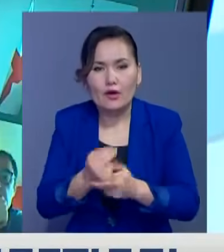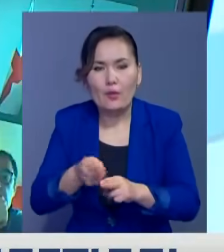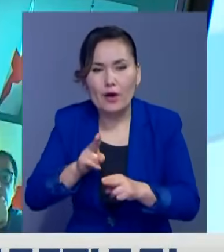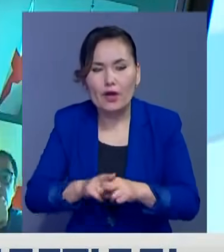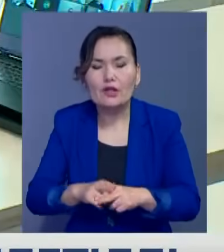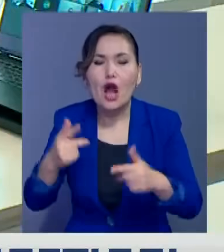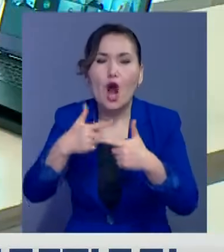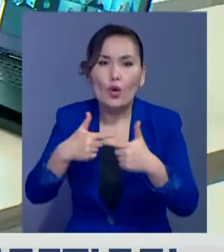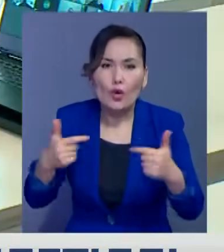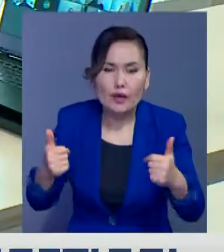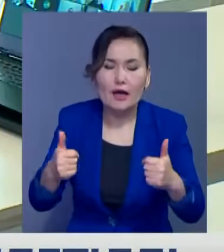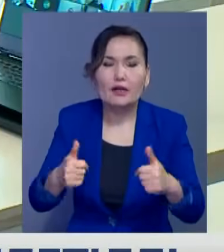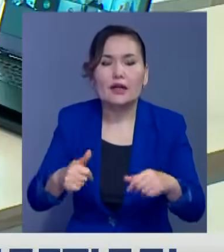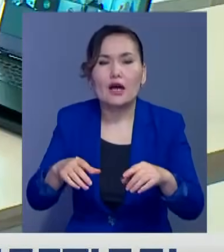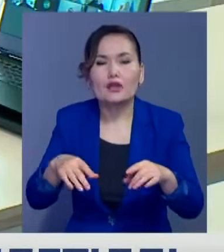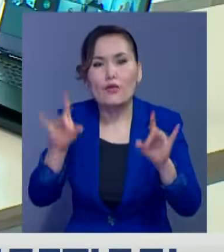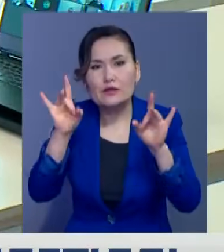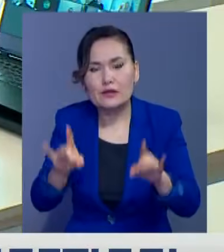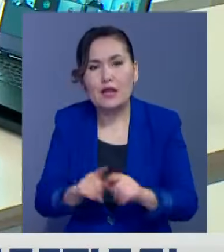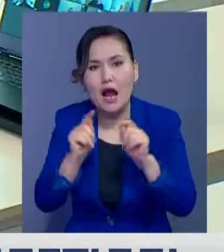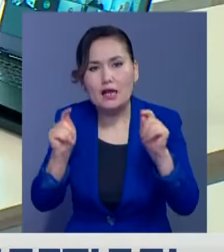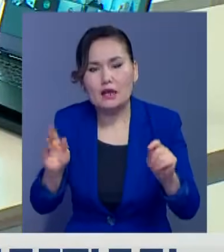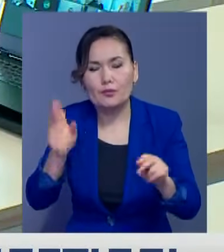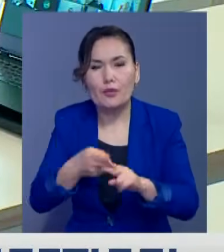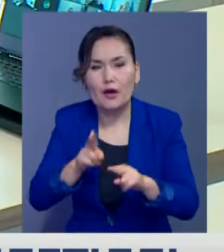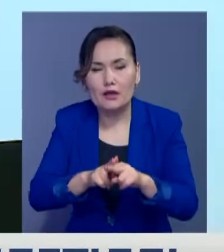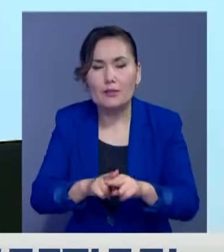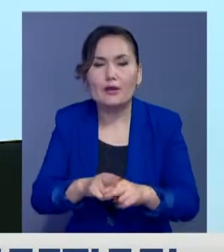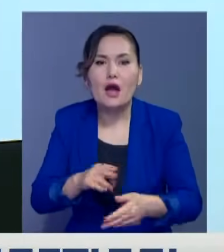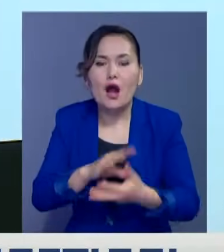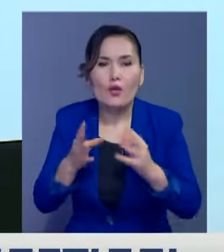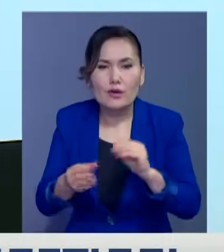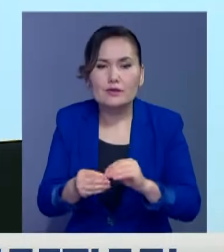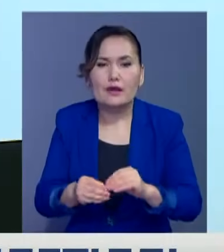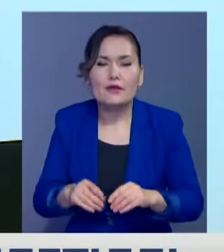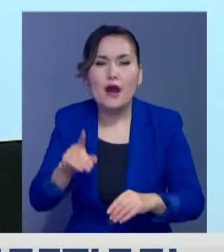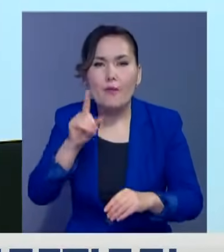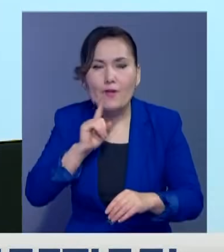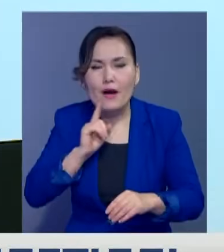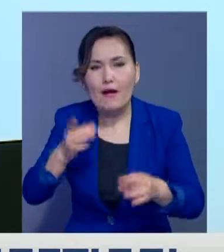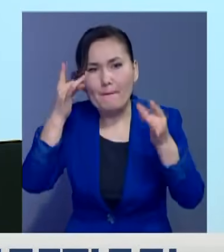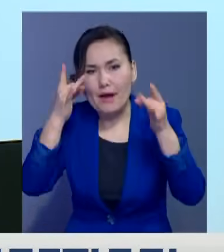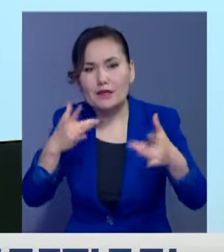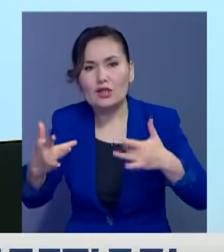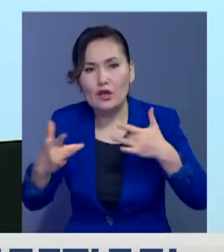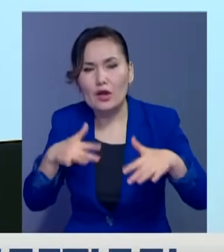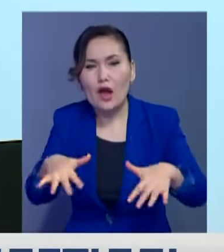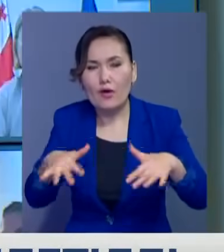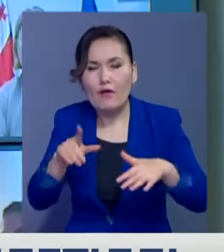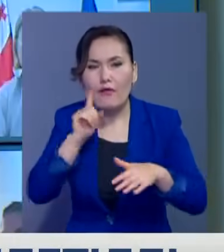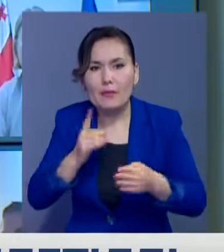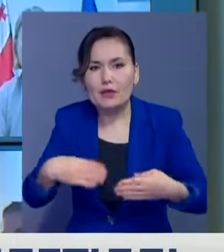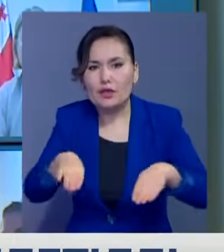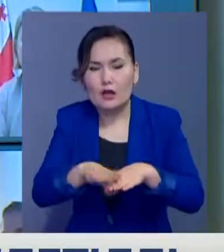болып қонақ үйлер мен казино ашылады. Тамыз айына дейін ойын сауық, спорт және мәдени шаралар өткізуге болмайды. Ал оқу